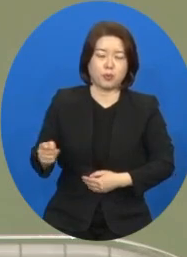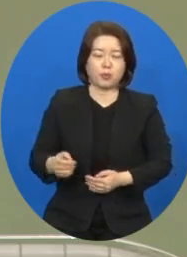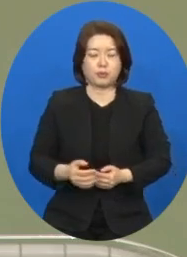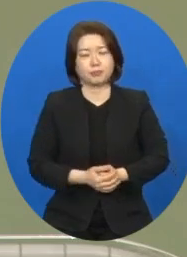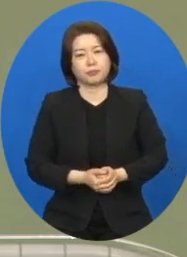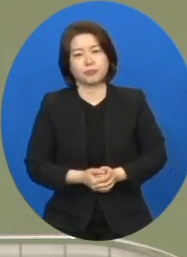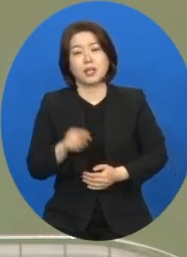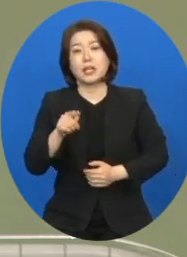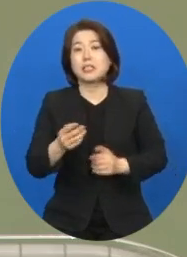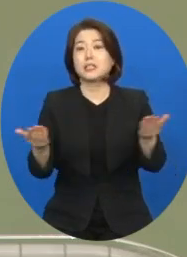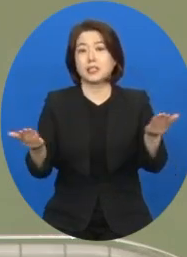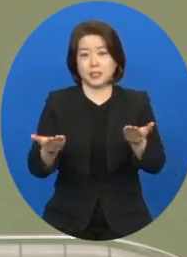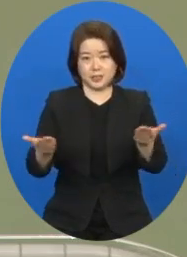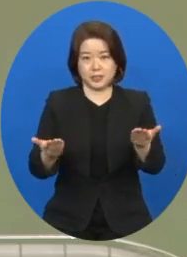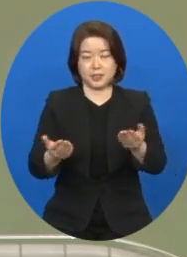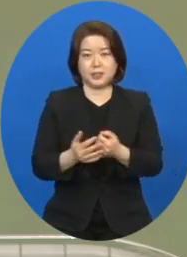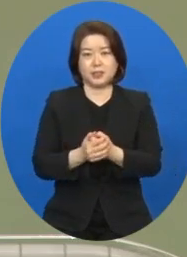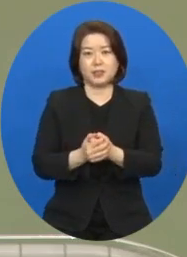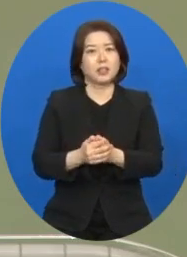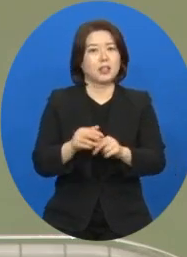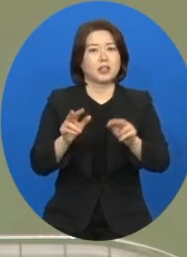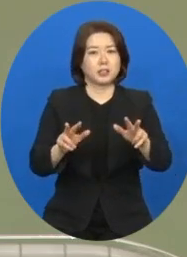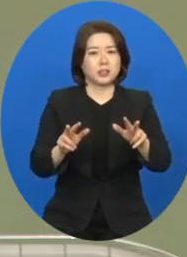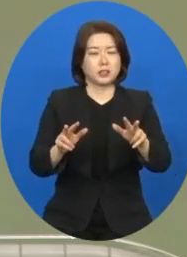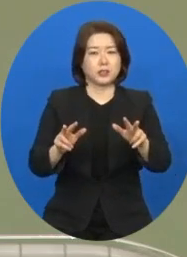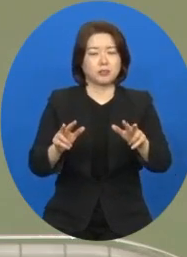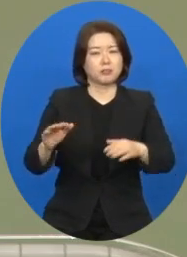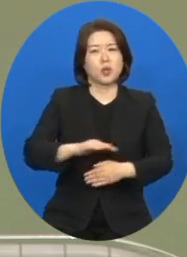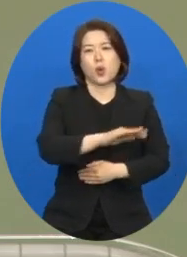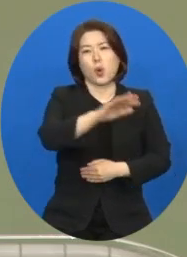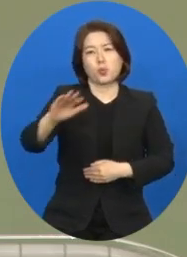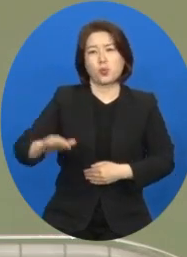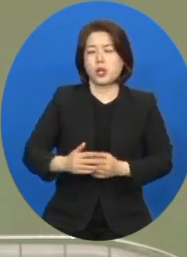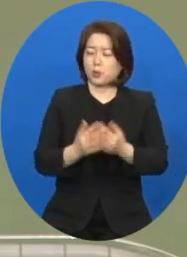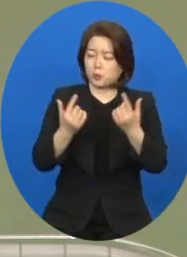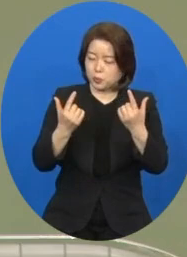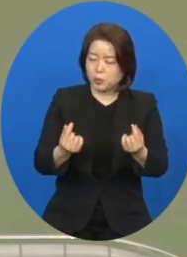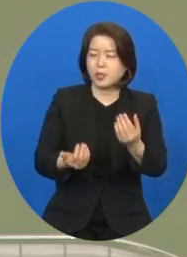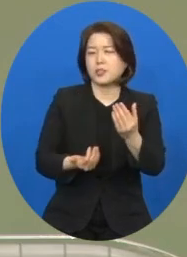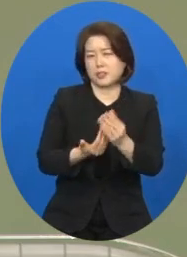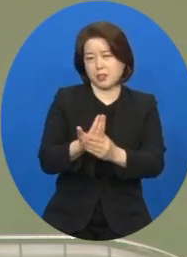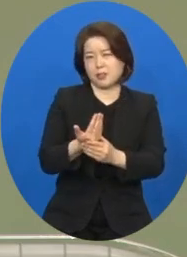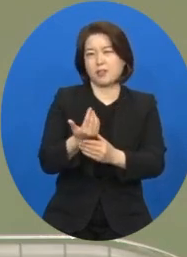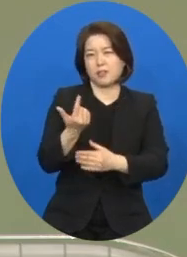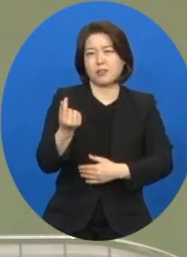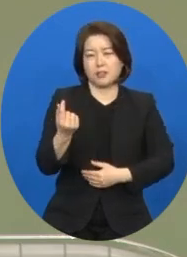여러분, 이 일이 지금 우리들에게도 똑같이 일어나고 있습니다.